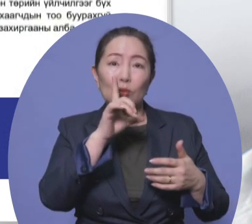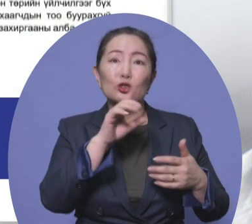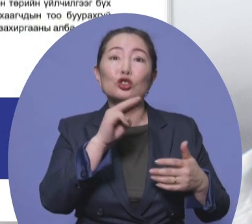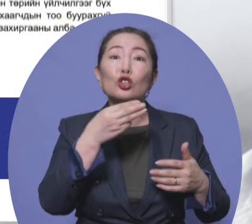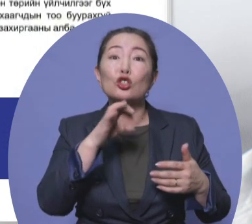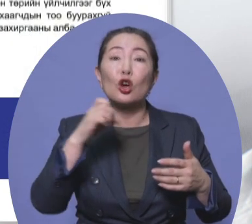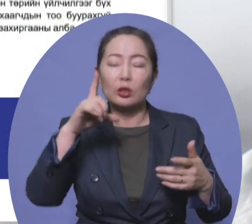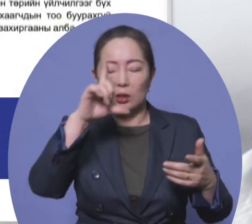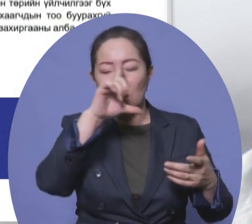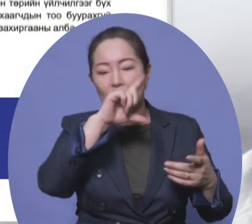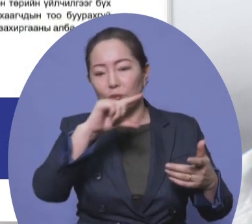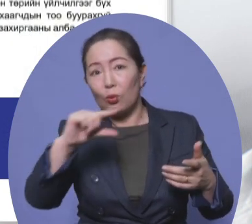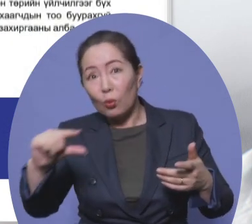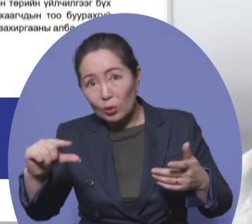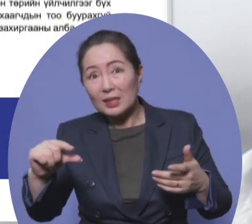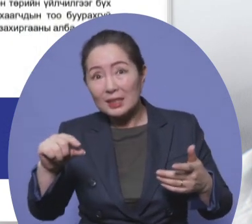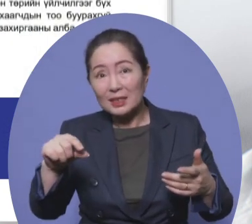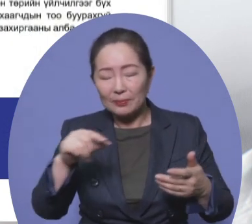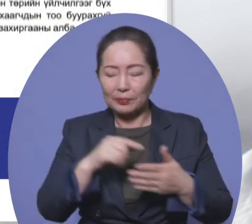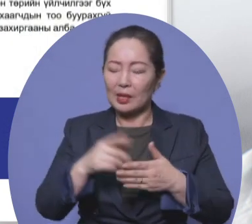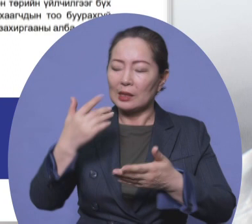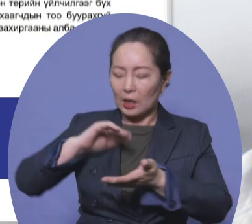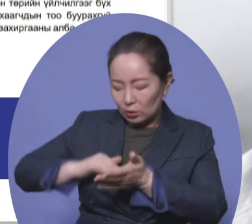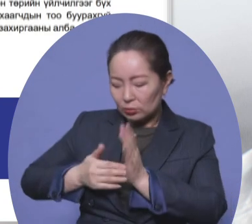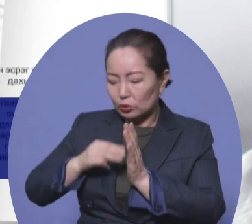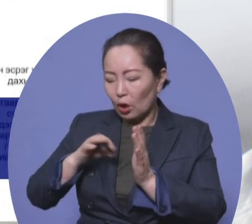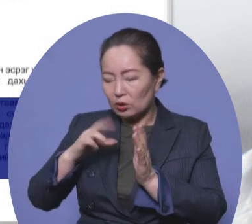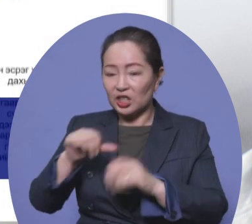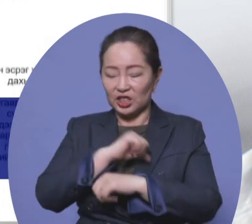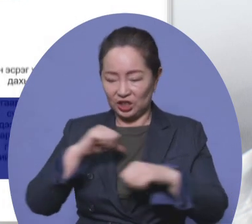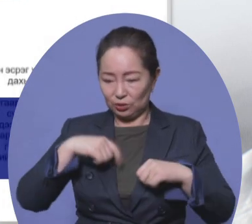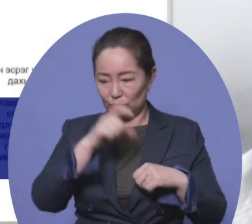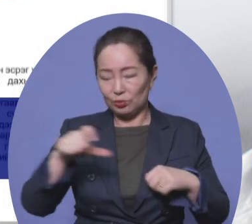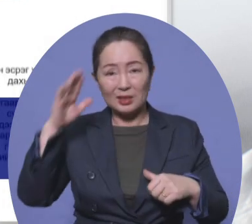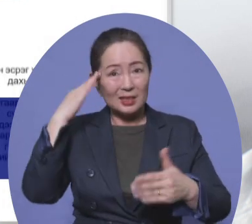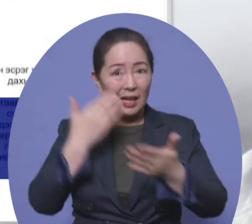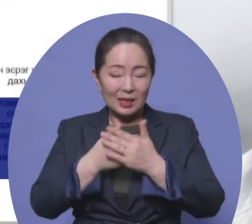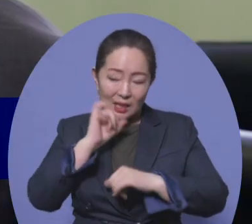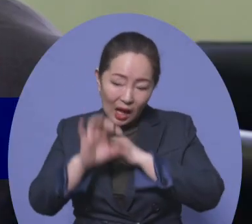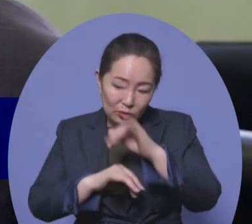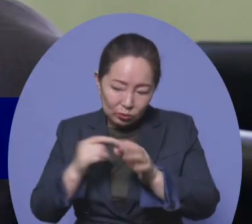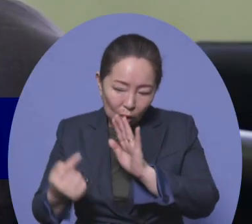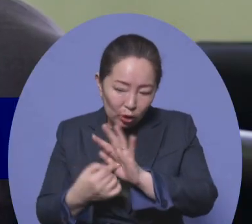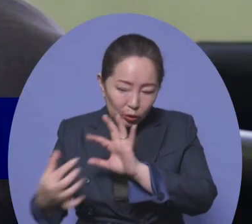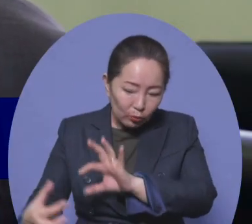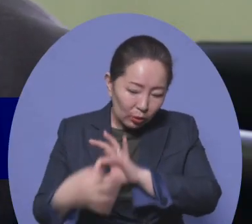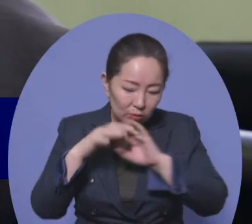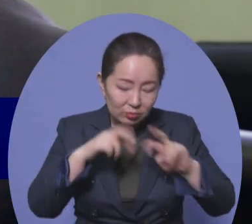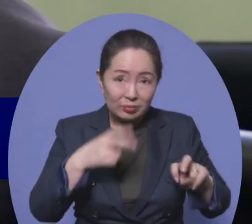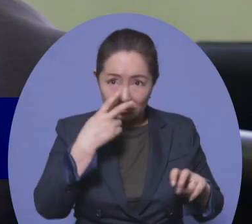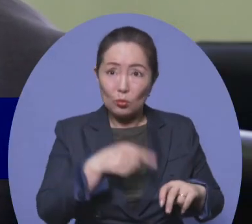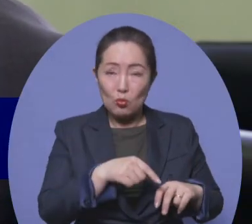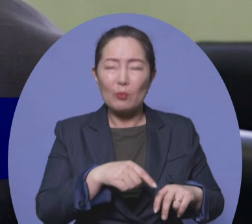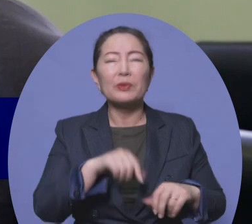Өөрөөр хэл одоо авилгын төсөөллийн индексийг бодож гарах одоо цаанаас гаргахдаа иргэдийн санал асуудал дээр хэвчэн үндэслэдэг байхгүй. Тэгэхээр одоо